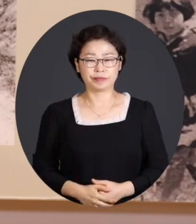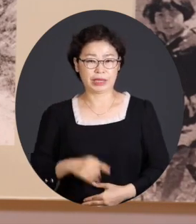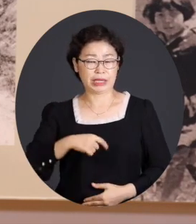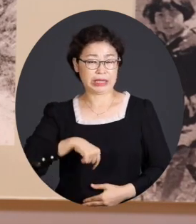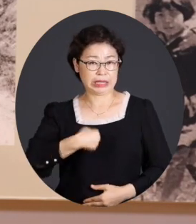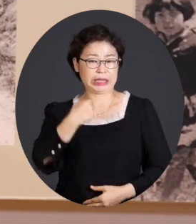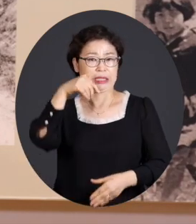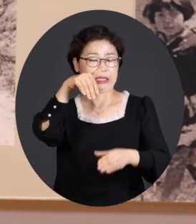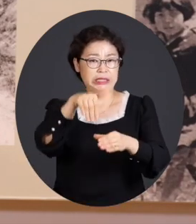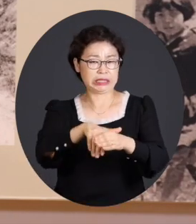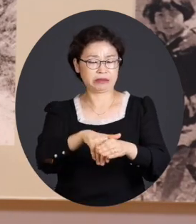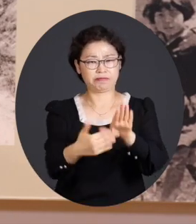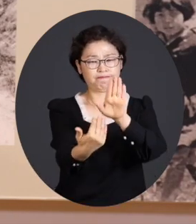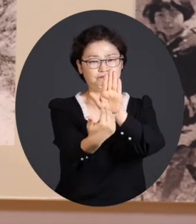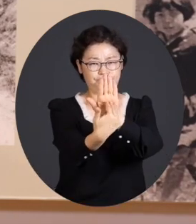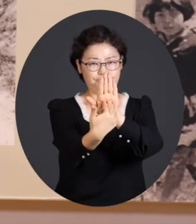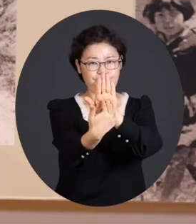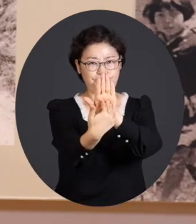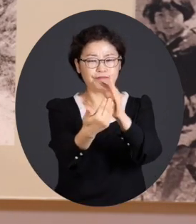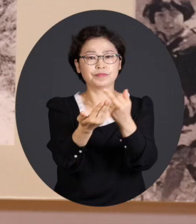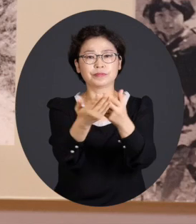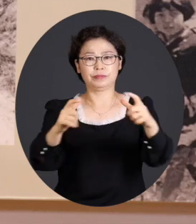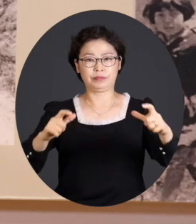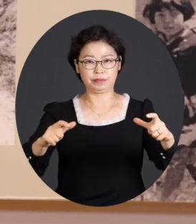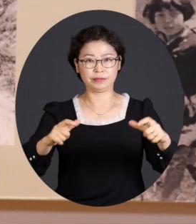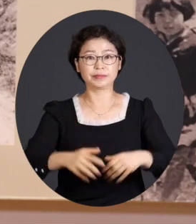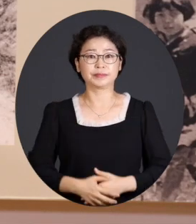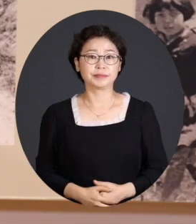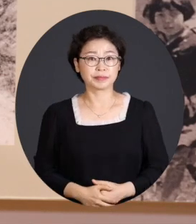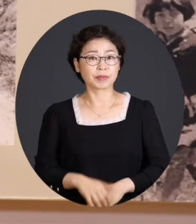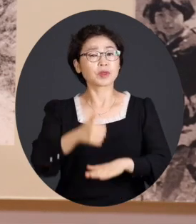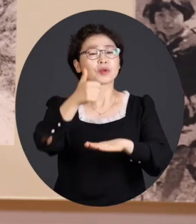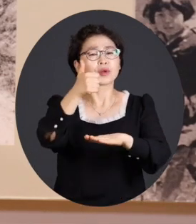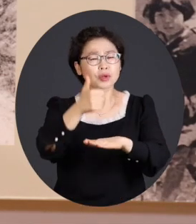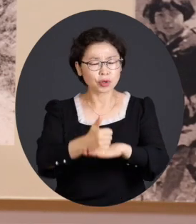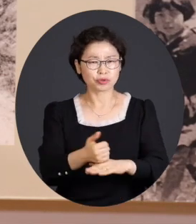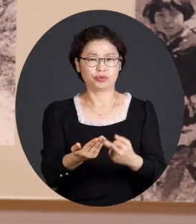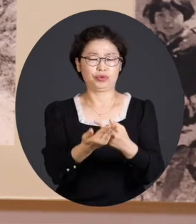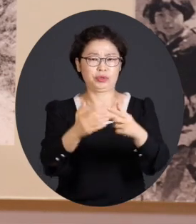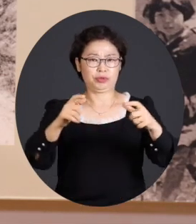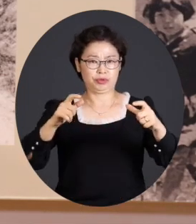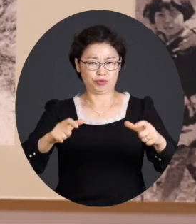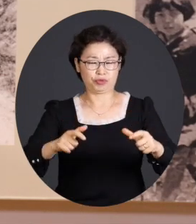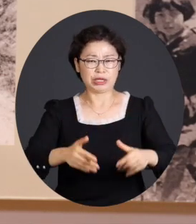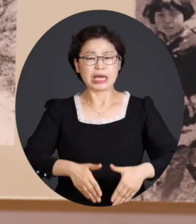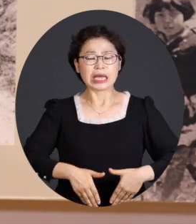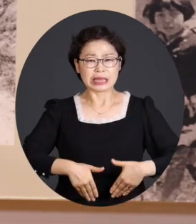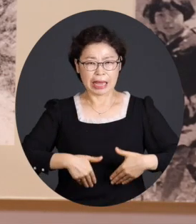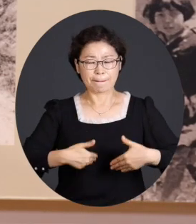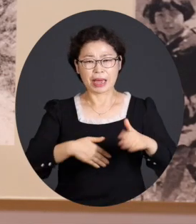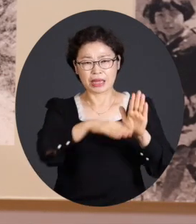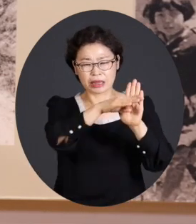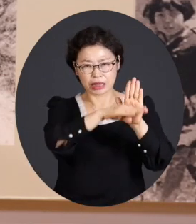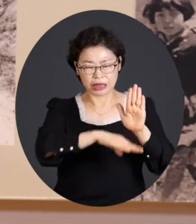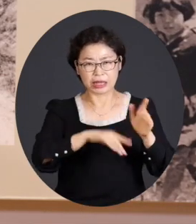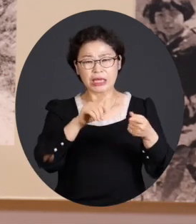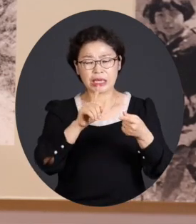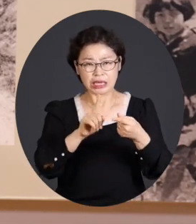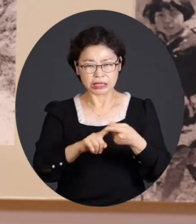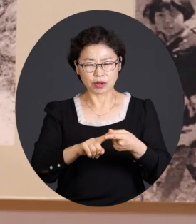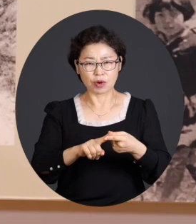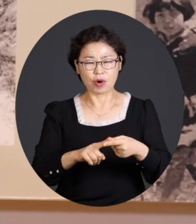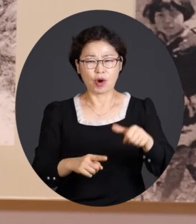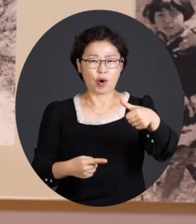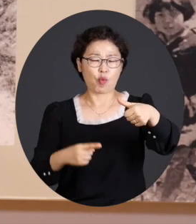단독 선거 보이콧에 나선 제주도. 결국 제주도는 남한에서 유일하게 50